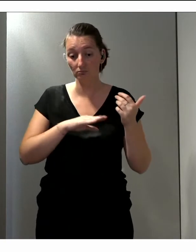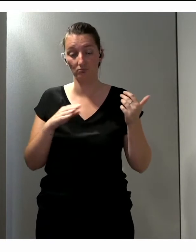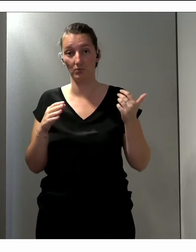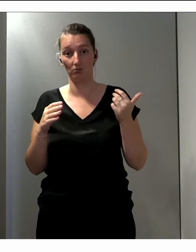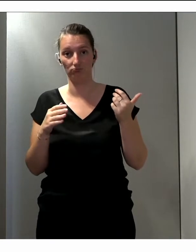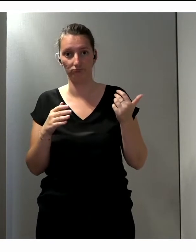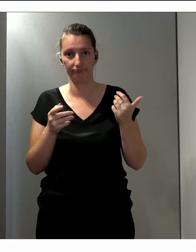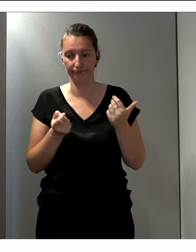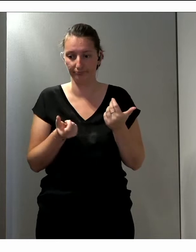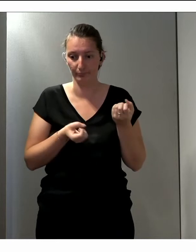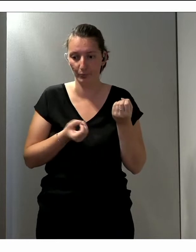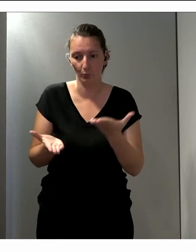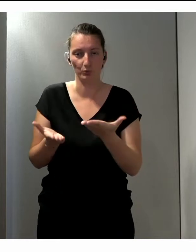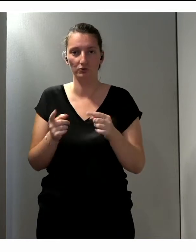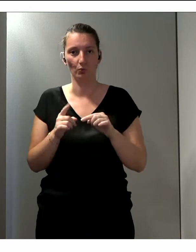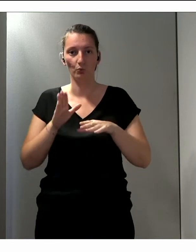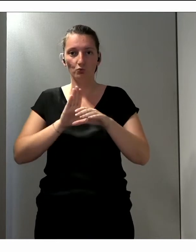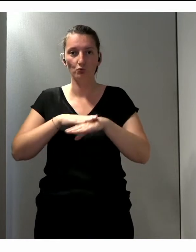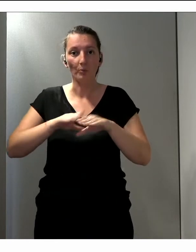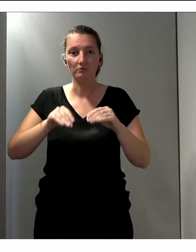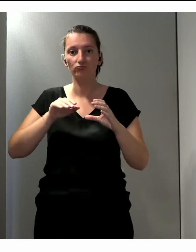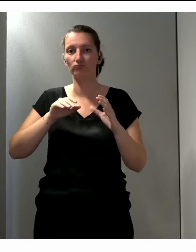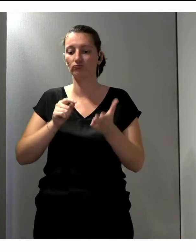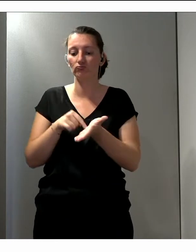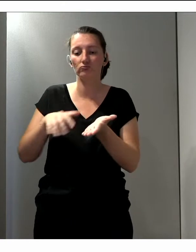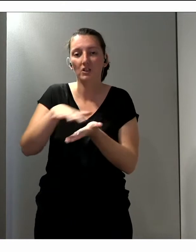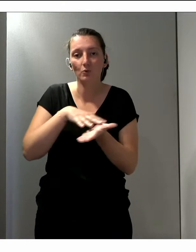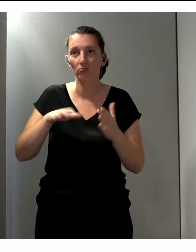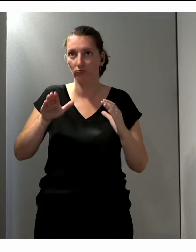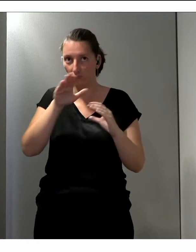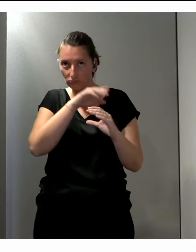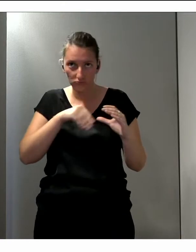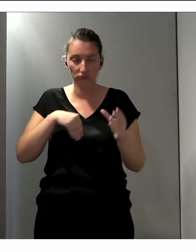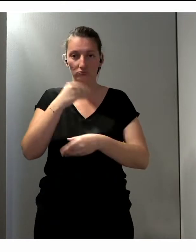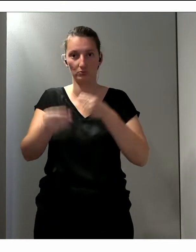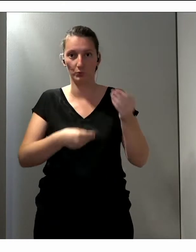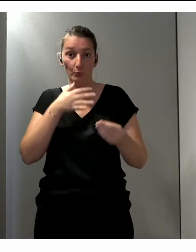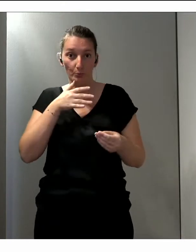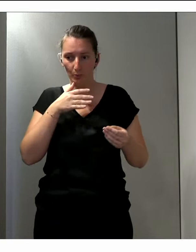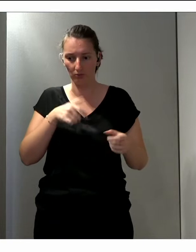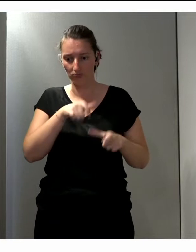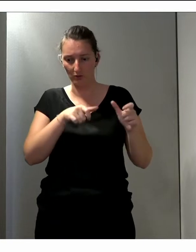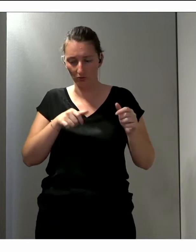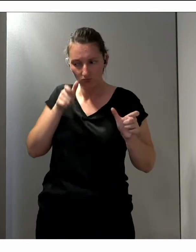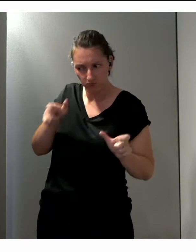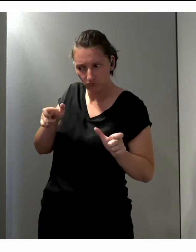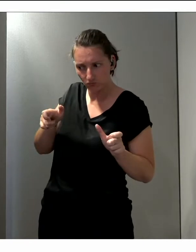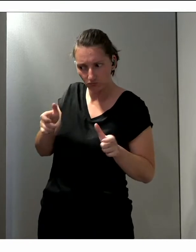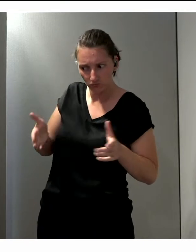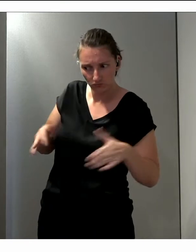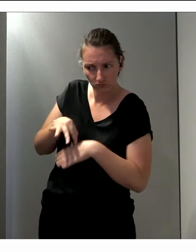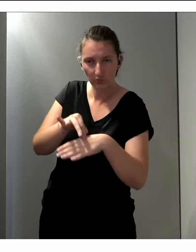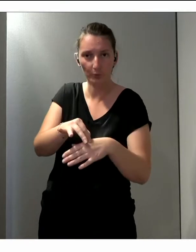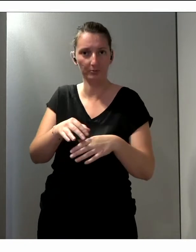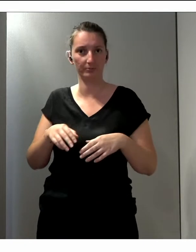d'offres dans le territoire de santé, soit par difficulté de trouver des escortes suffisantes. On a